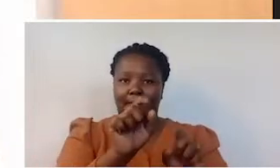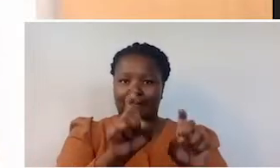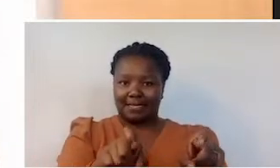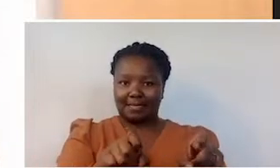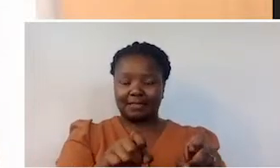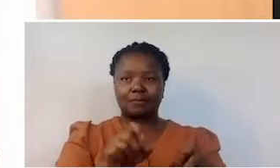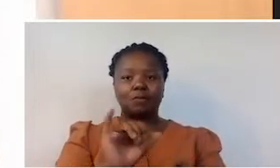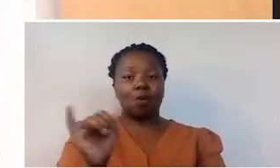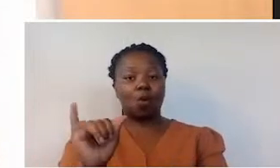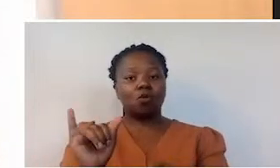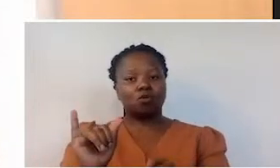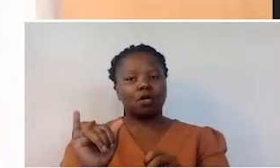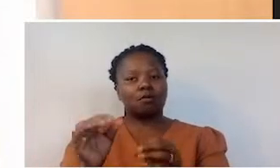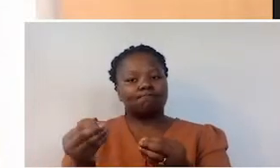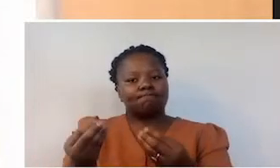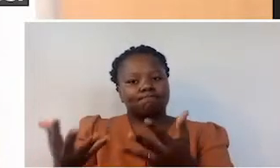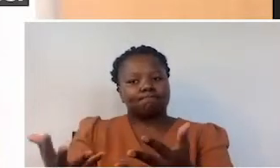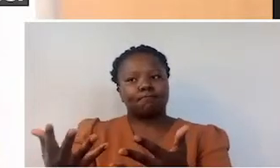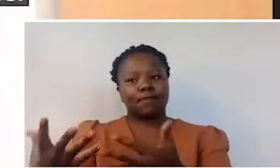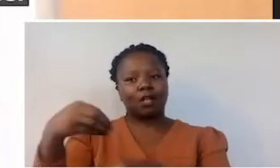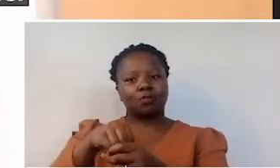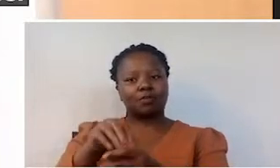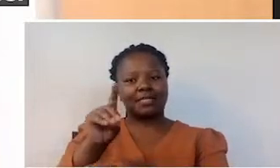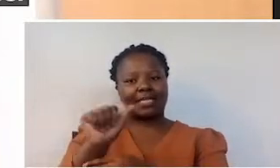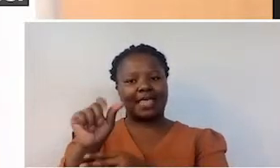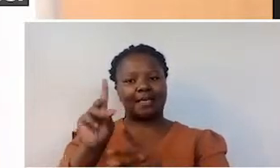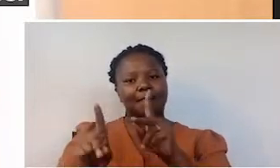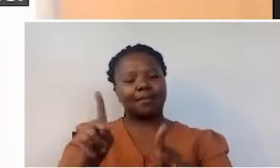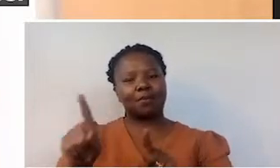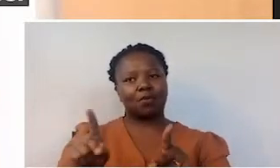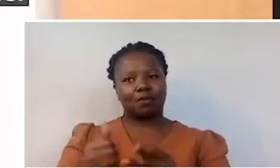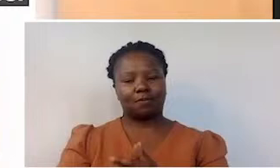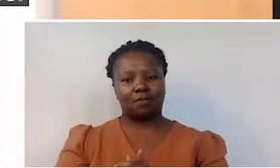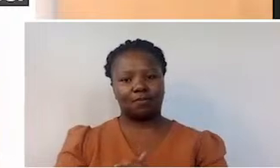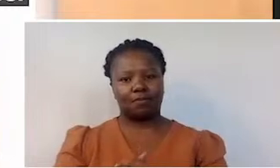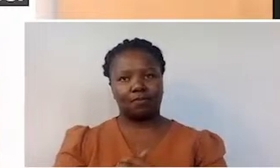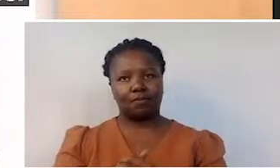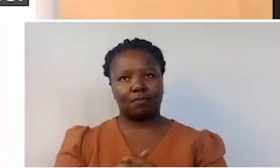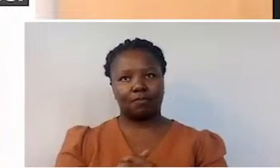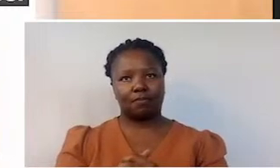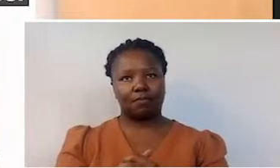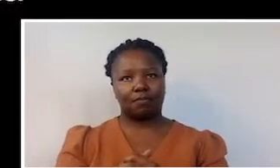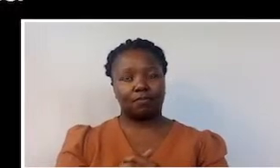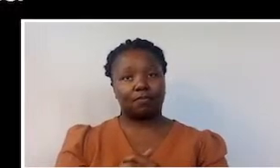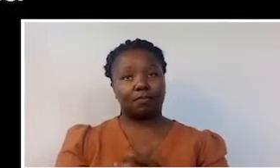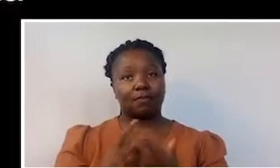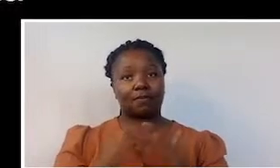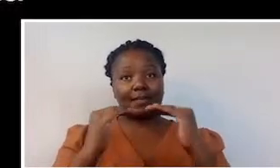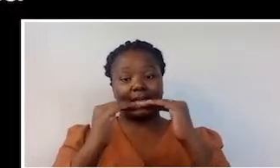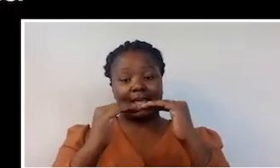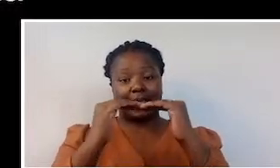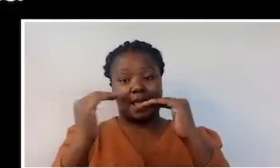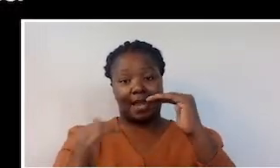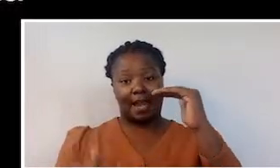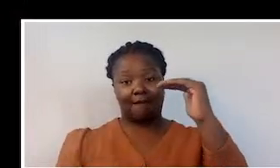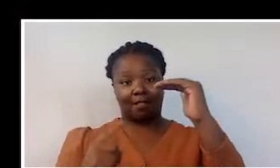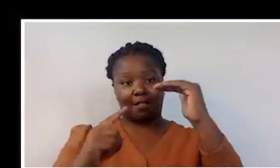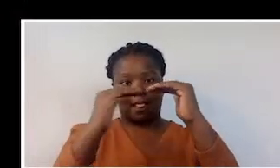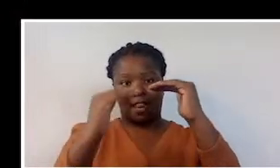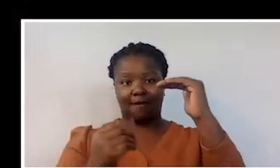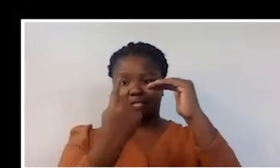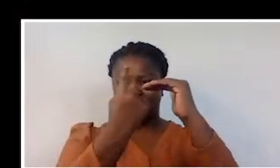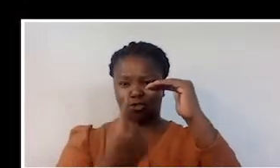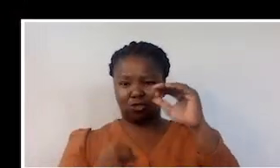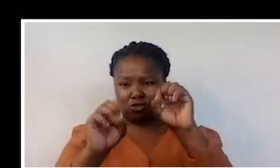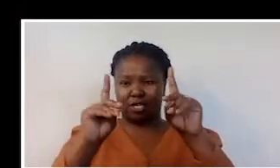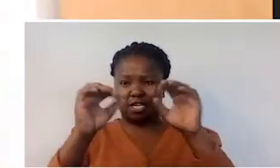aussi en ce qui concerne les enseignants, selon leurs diverses aptitudes et capacités. Il faut